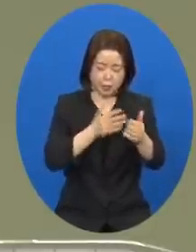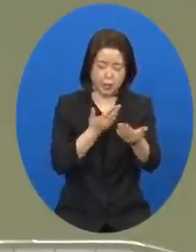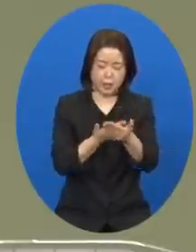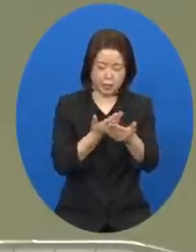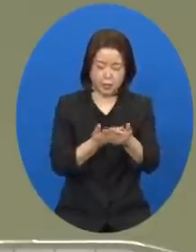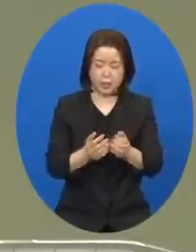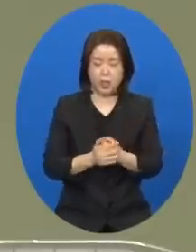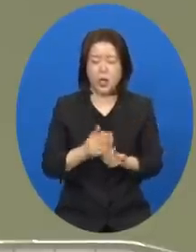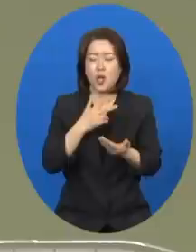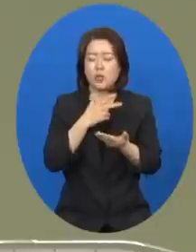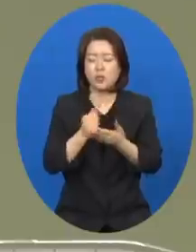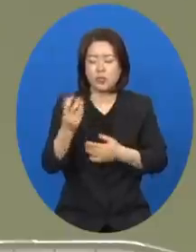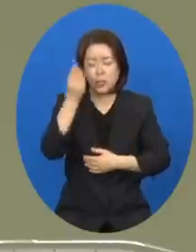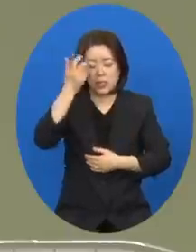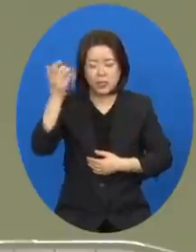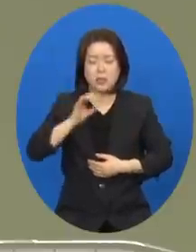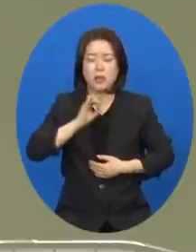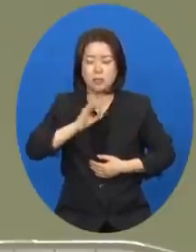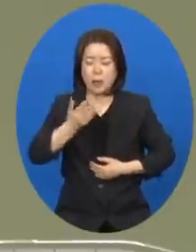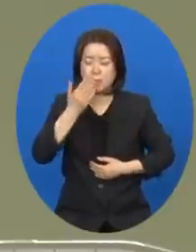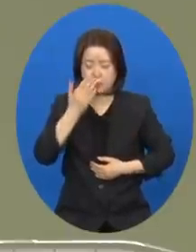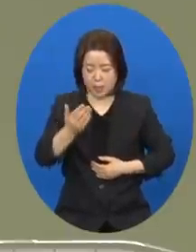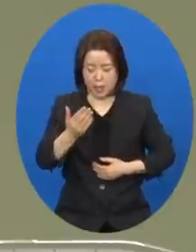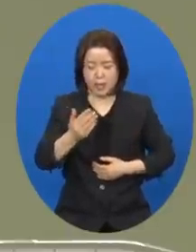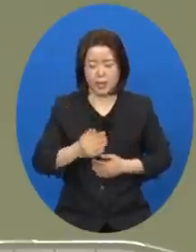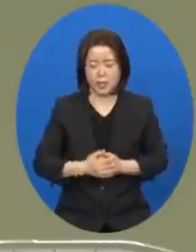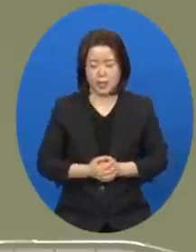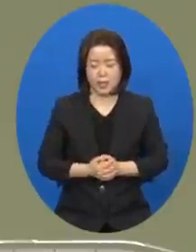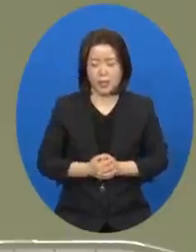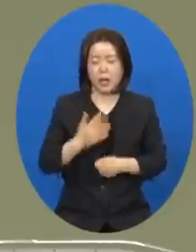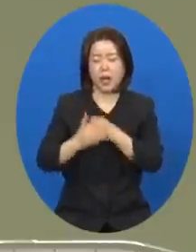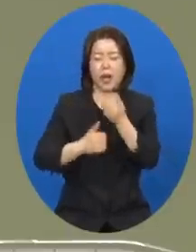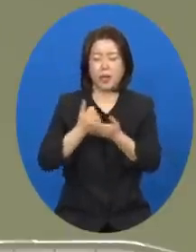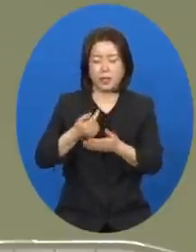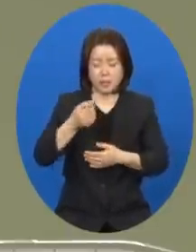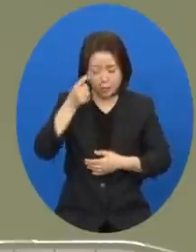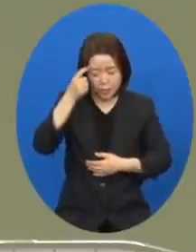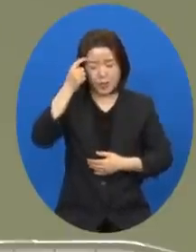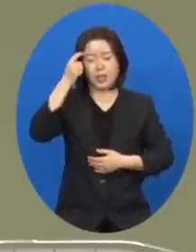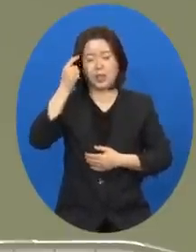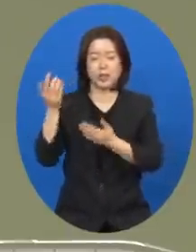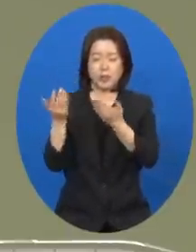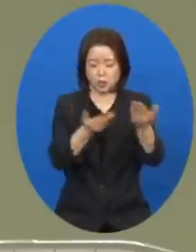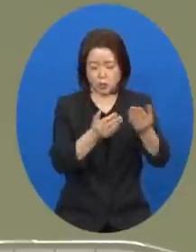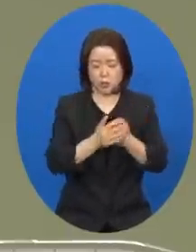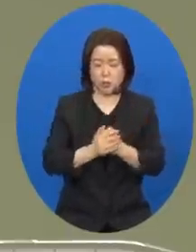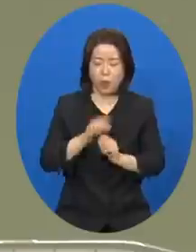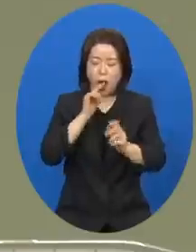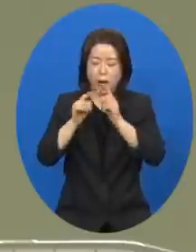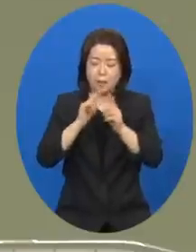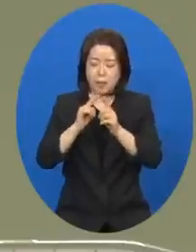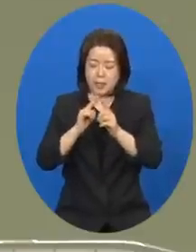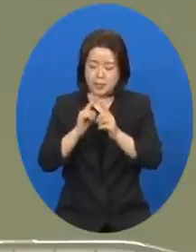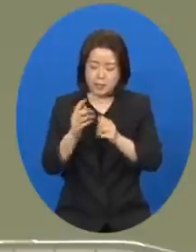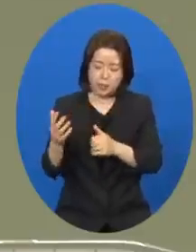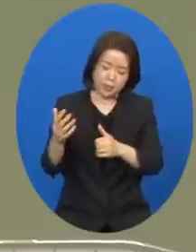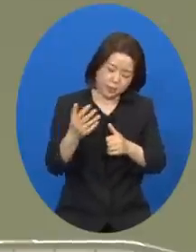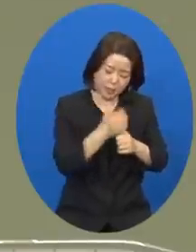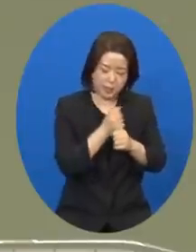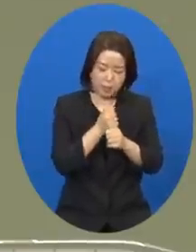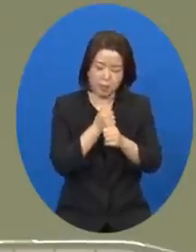주의 성령께서만 하실 수 있는 일입니다. 하나님 깨닫게도 하시고 말씀에 사로잡힘도